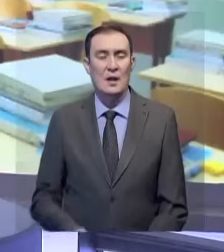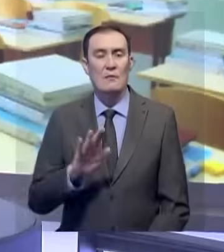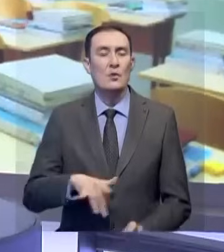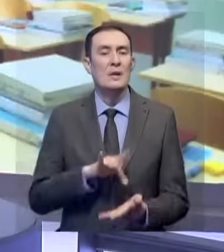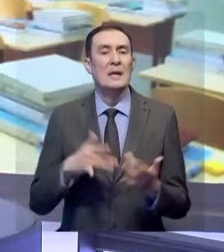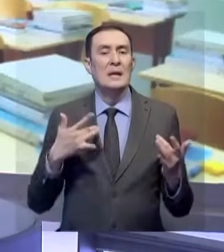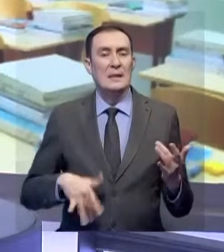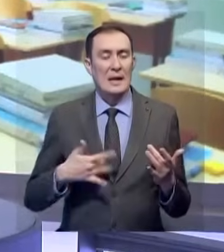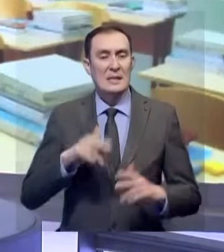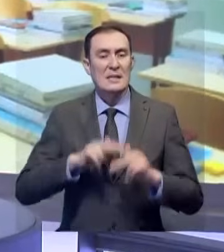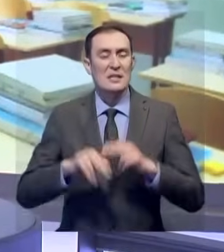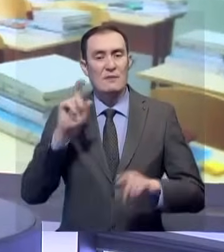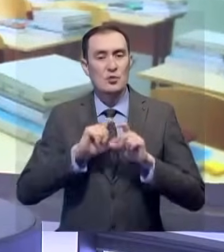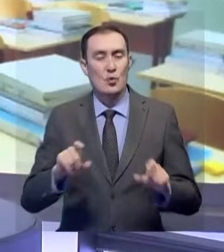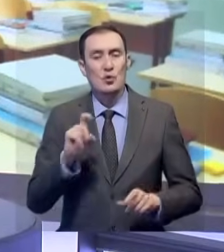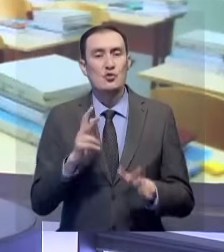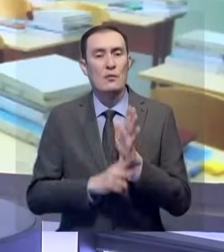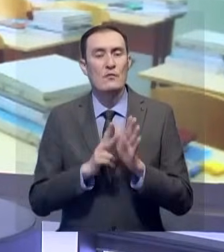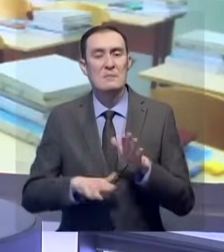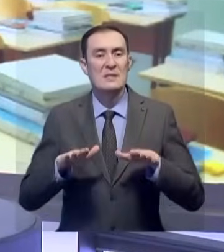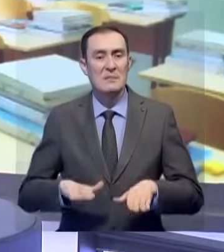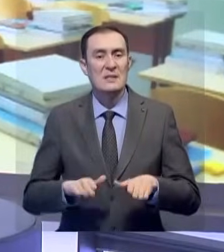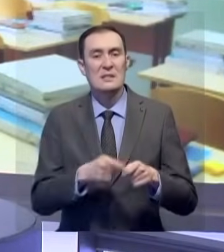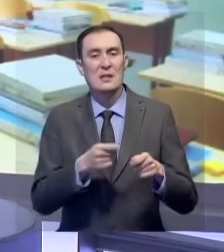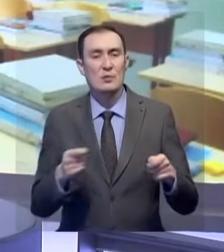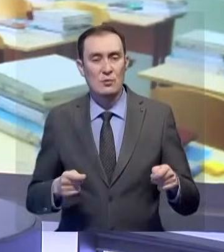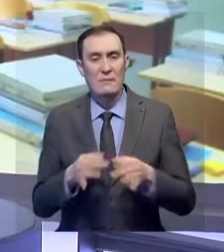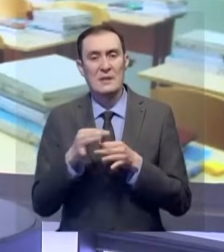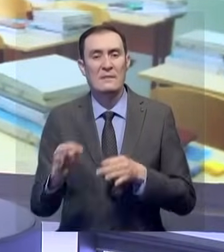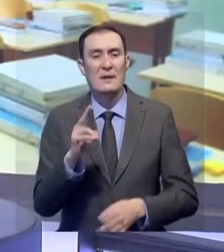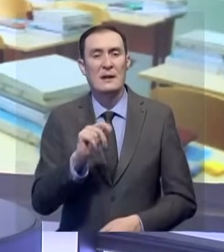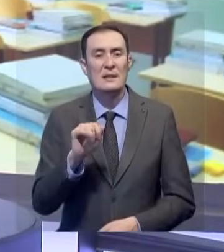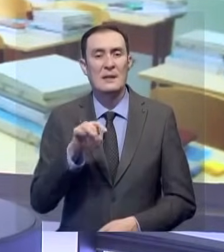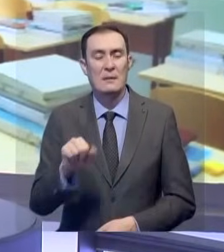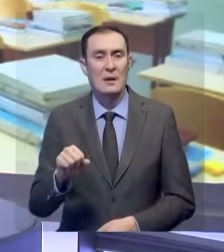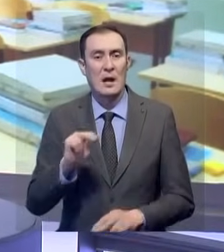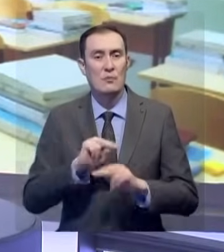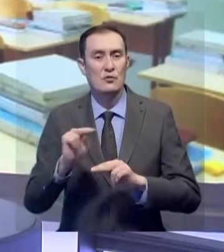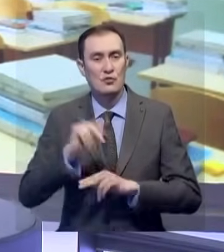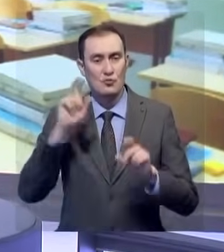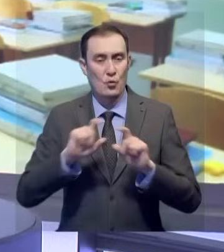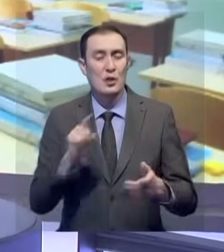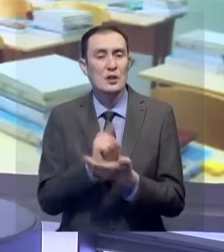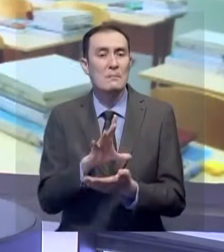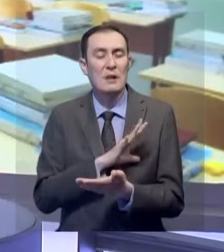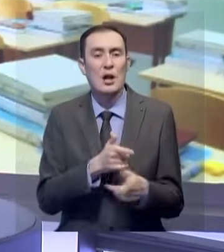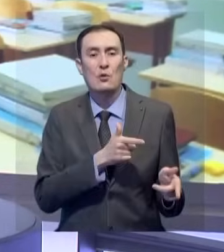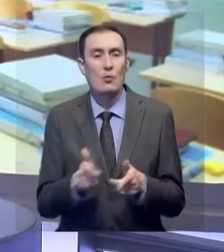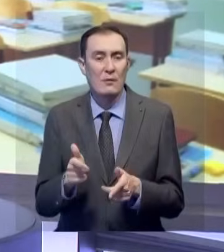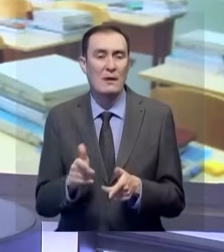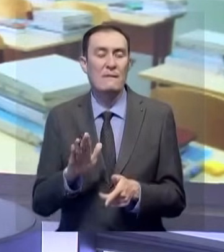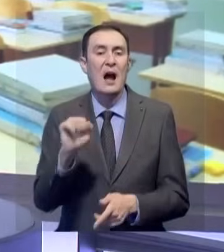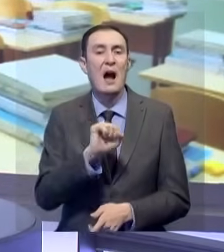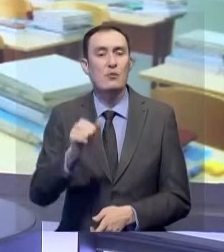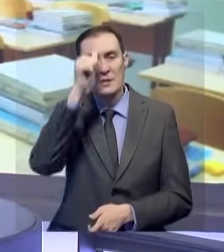В Таразе строительство школы на 180 мест затянули. В массиве казарма образовательное учреждение должны были сдать в